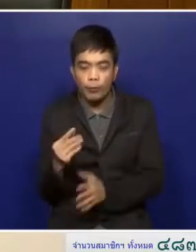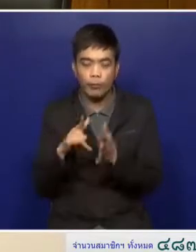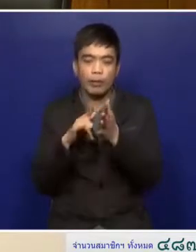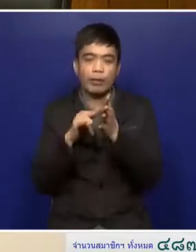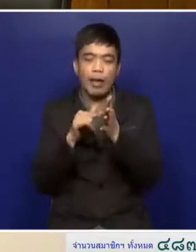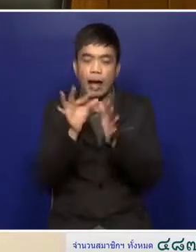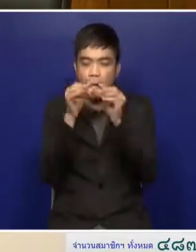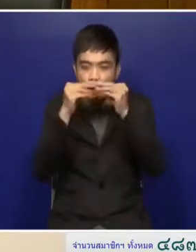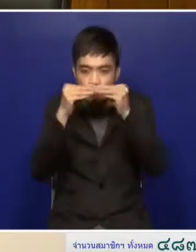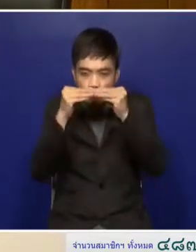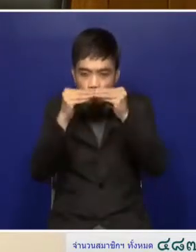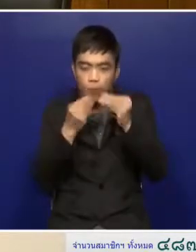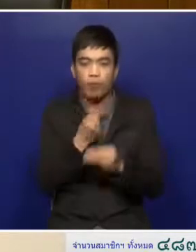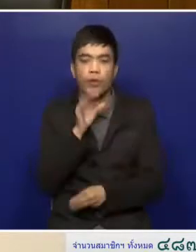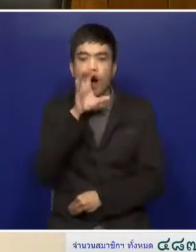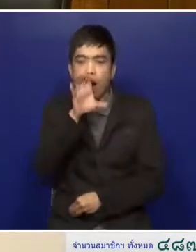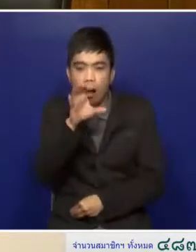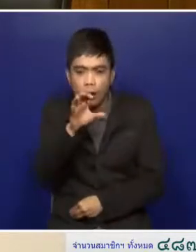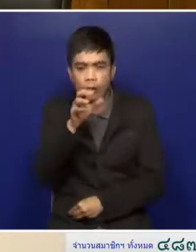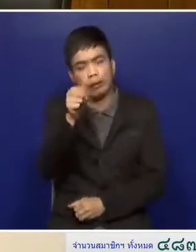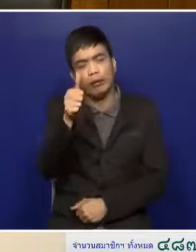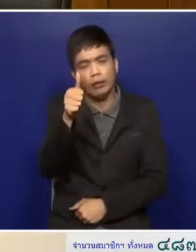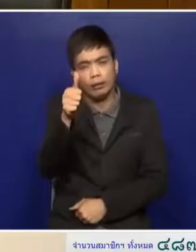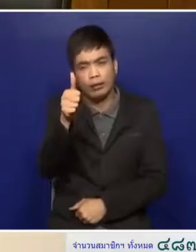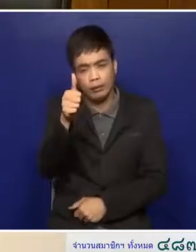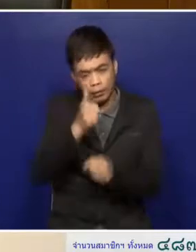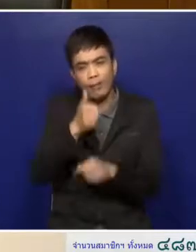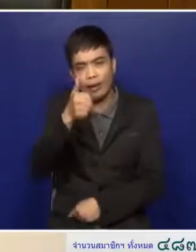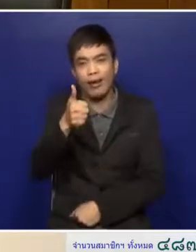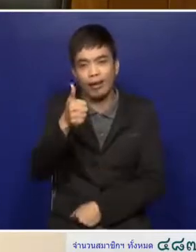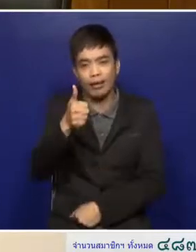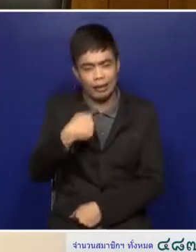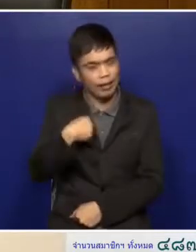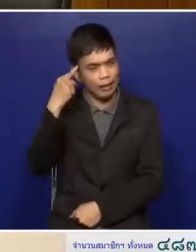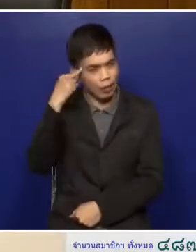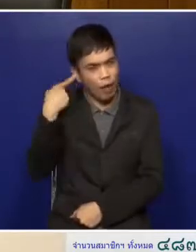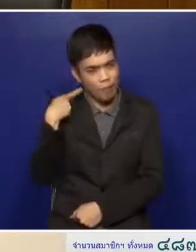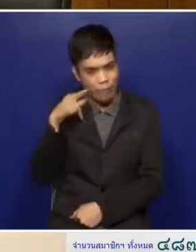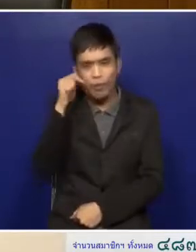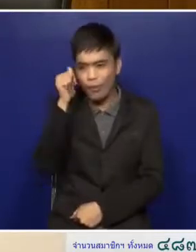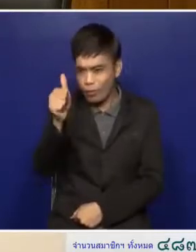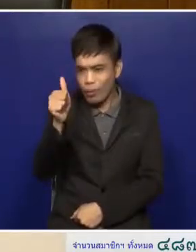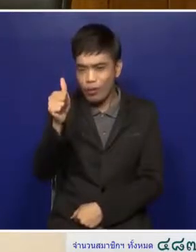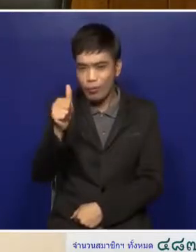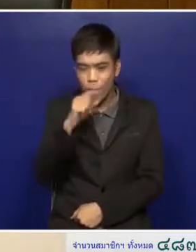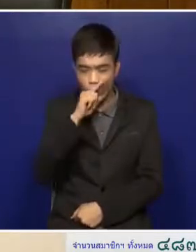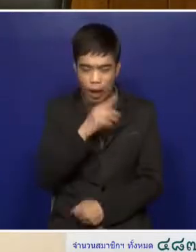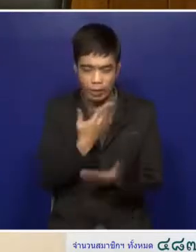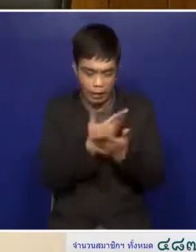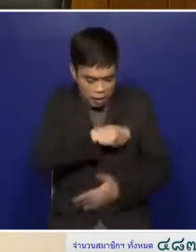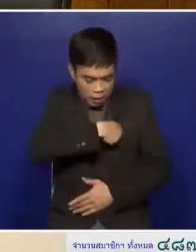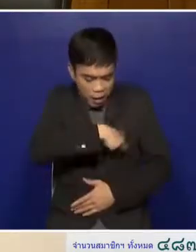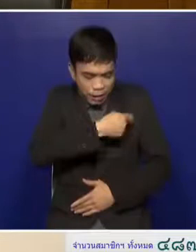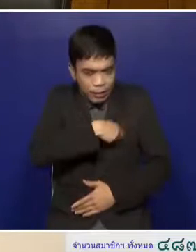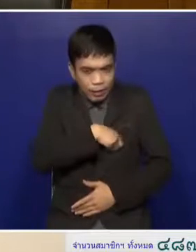ที่ประเทศเพื่อนบ้านก็ทำอยู่ครับก็สามารถทำได้ผมคิดว่าคุ้มค่าเพราะว่าต้นทุนการผลิต